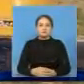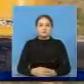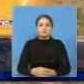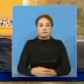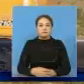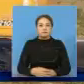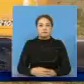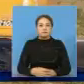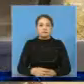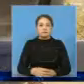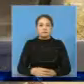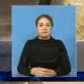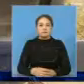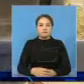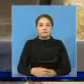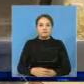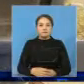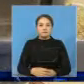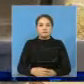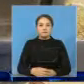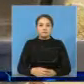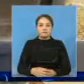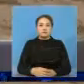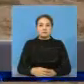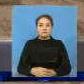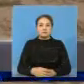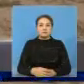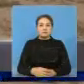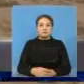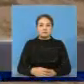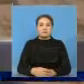Әлия Таласова, Жанаділ Сағиев, Ақтөбе телеарнасы.